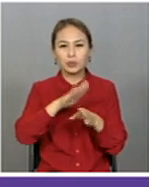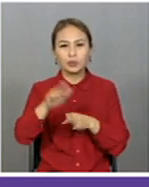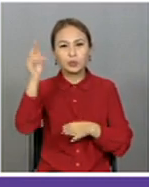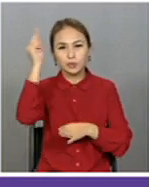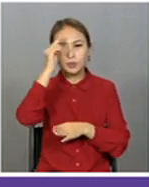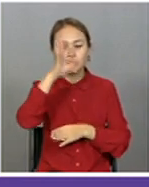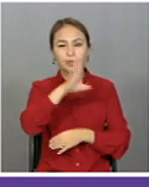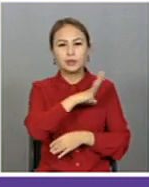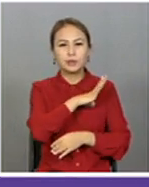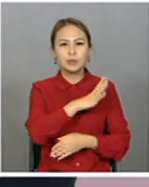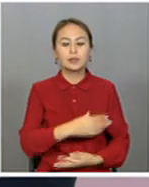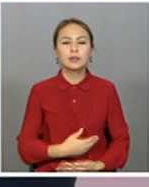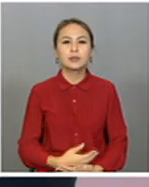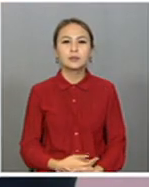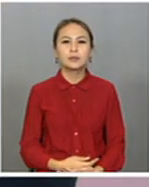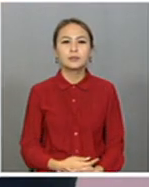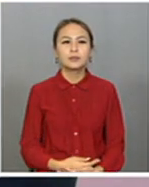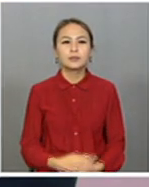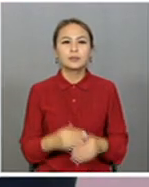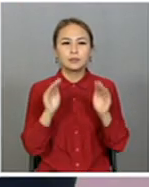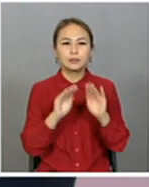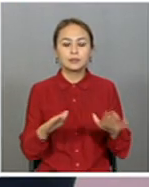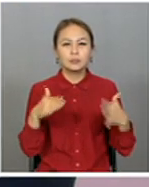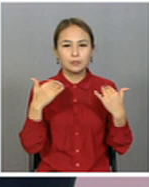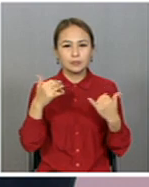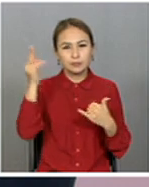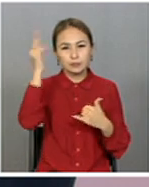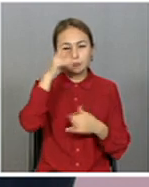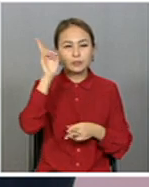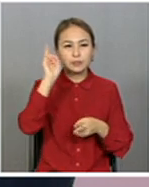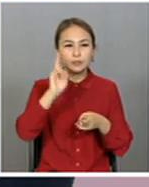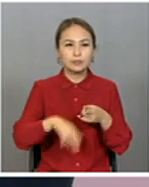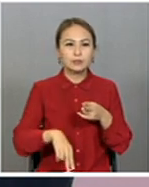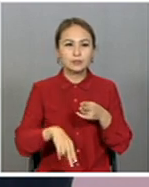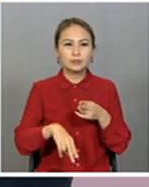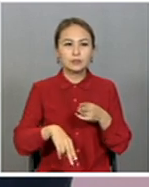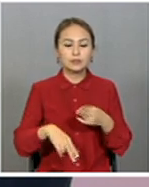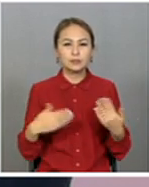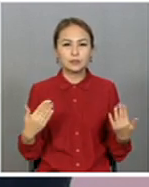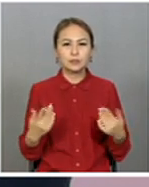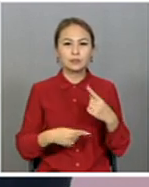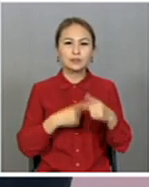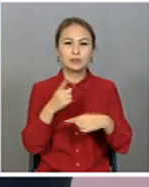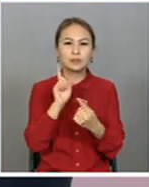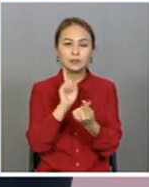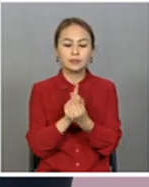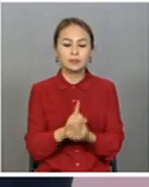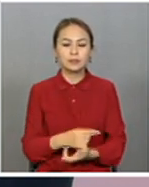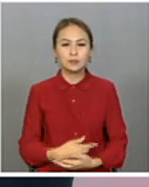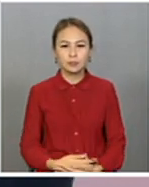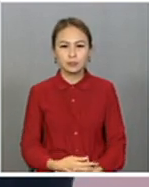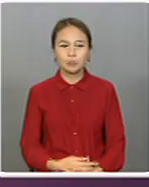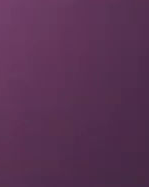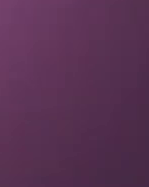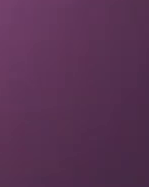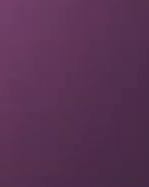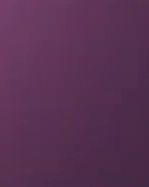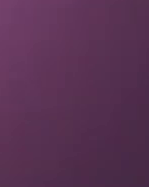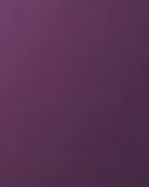орындауды үйрендіңдер. Балалар, бүгінгі сабағымыз аяқталды. Келесі сабақта кездескенше сау болыңдар.